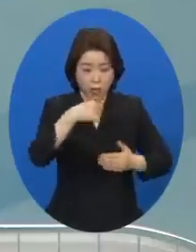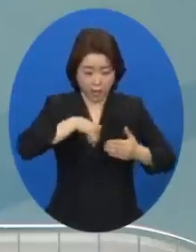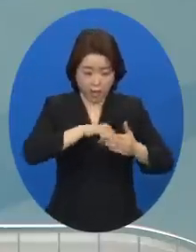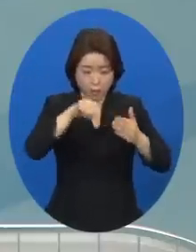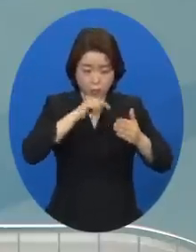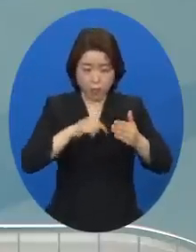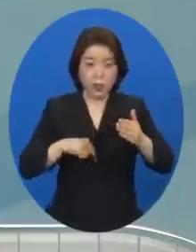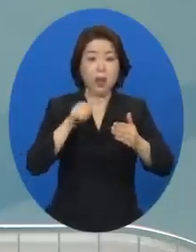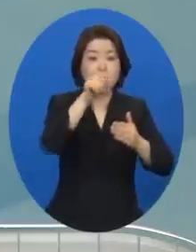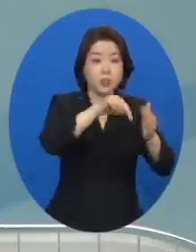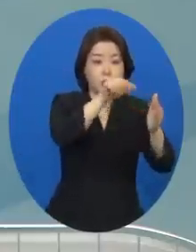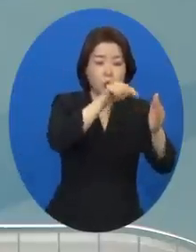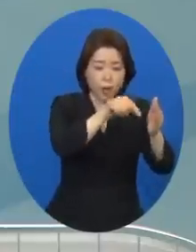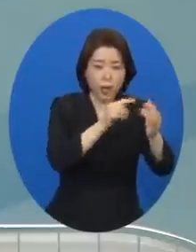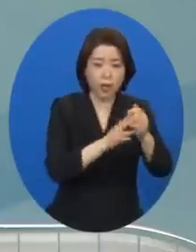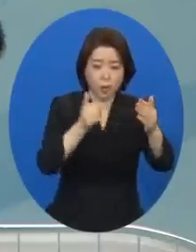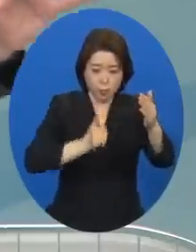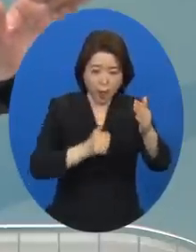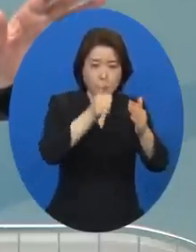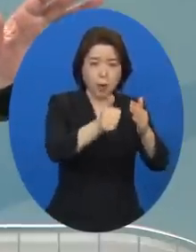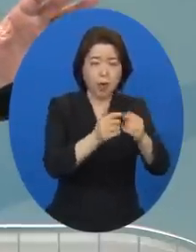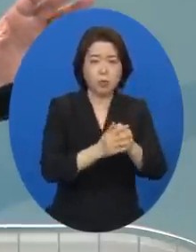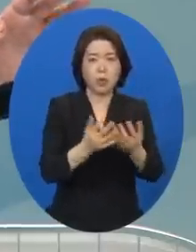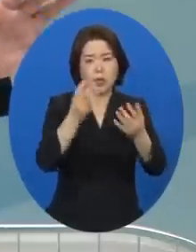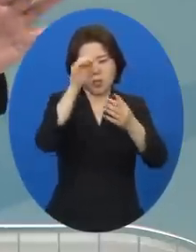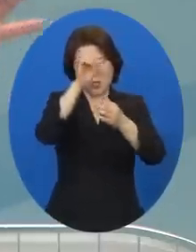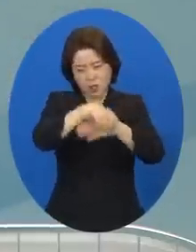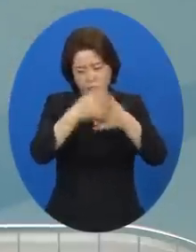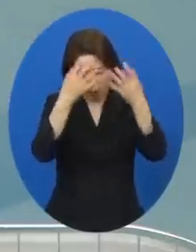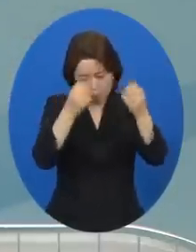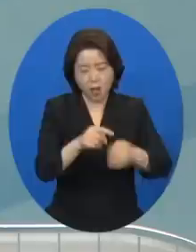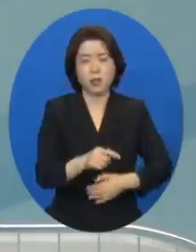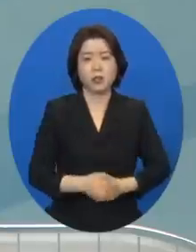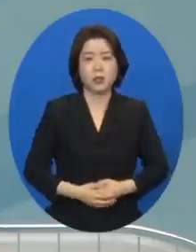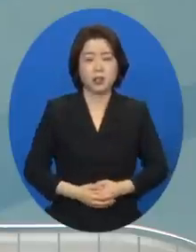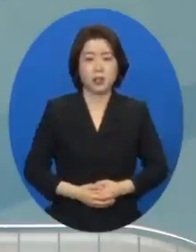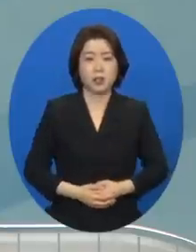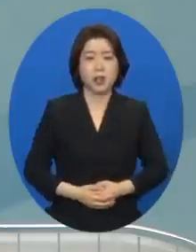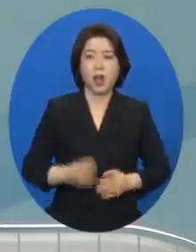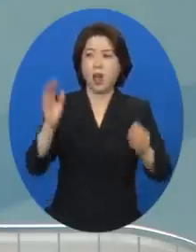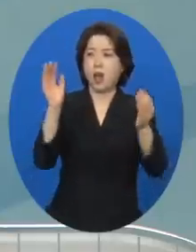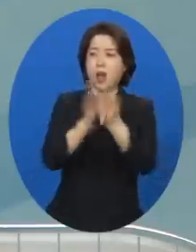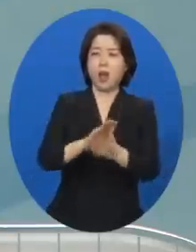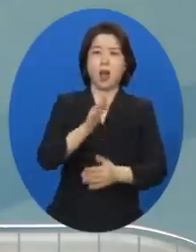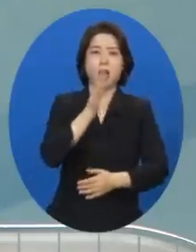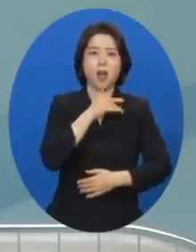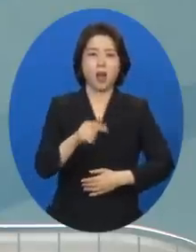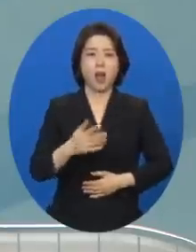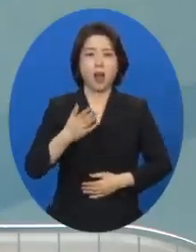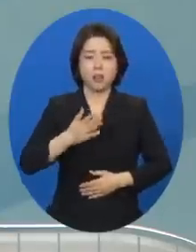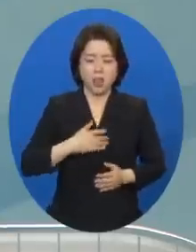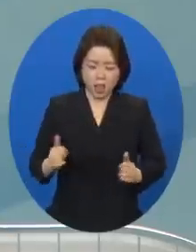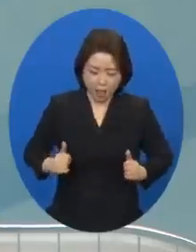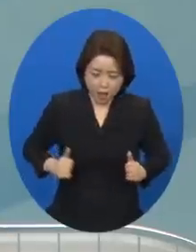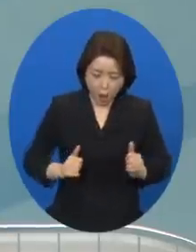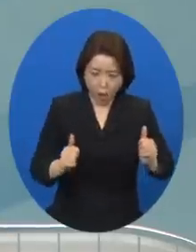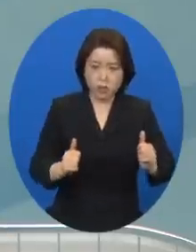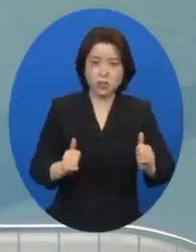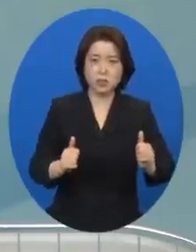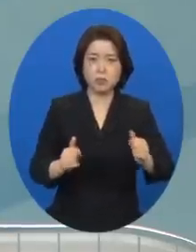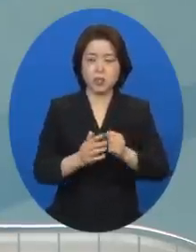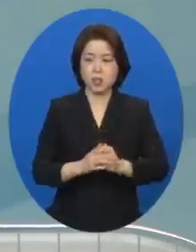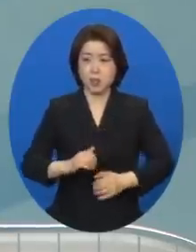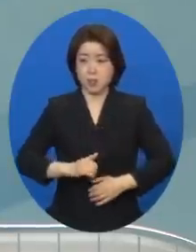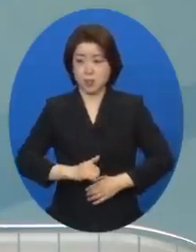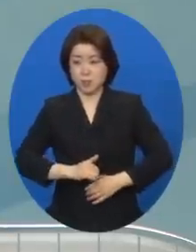저안에 고 하면 죄가 열매를 많이 맺을 것이다 내가 열심히 성질도 부리지